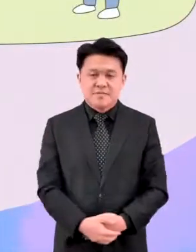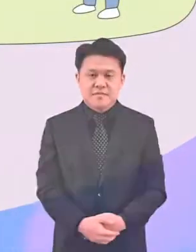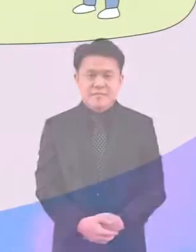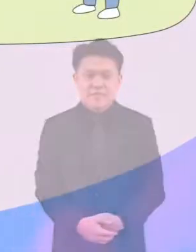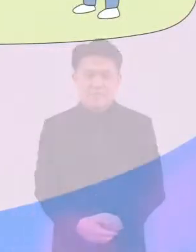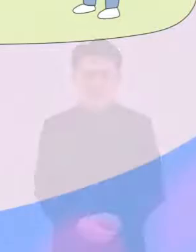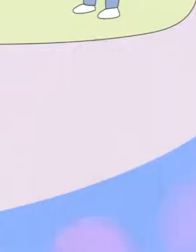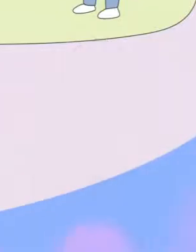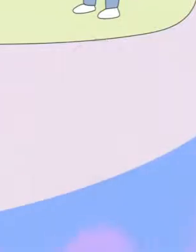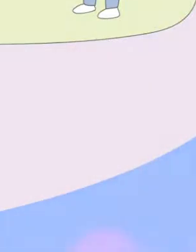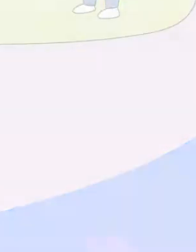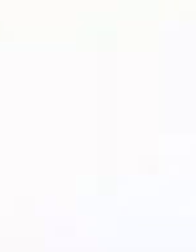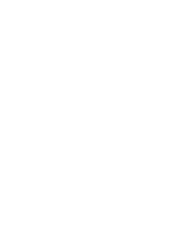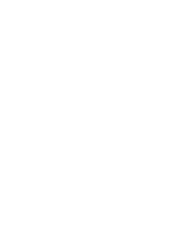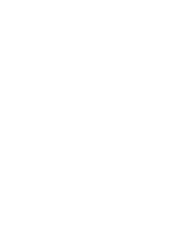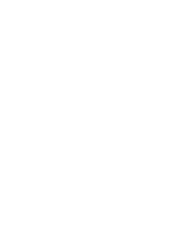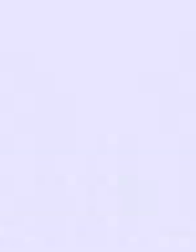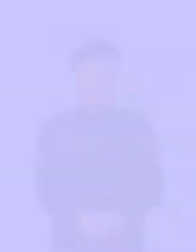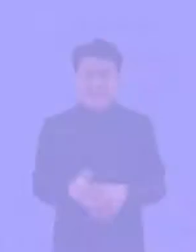것이라도 받지 않습니다.